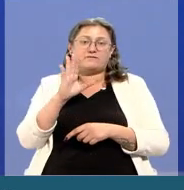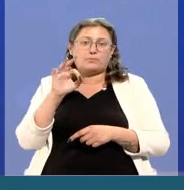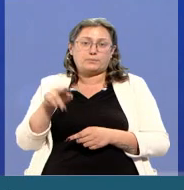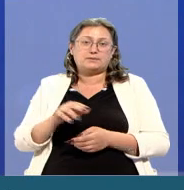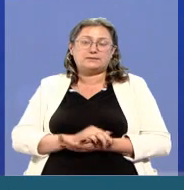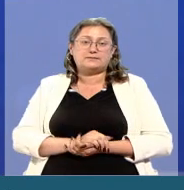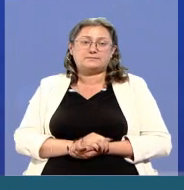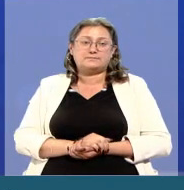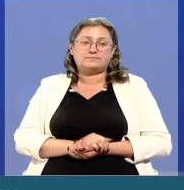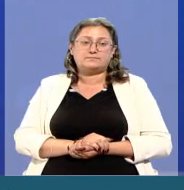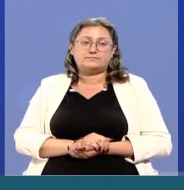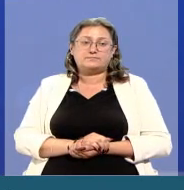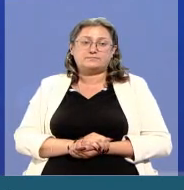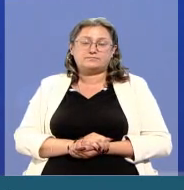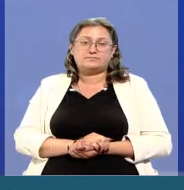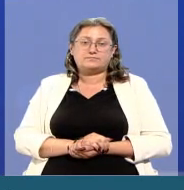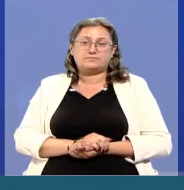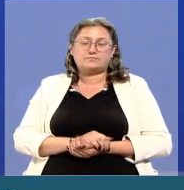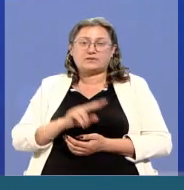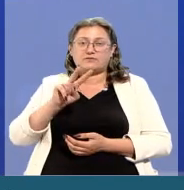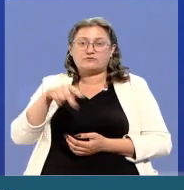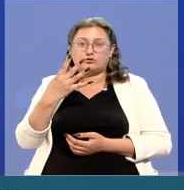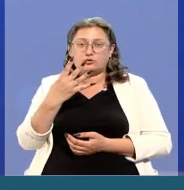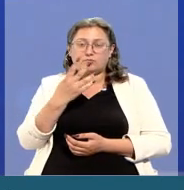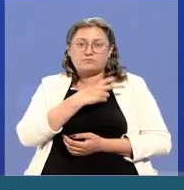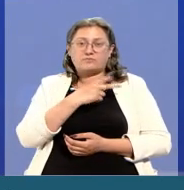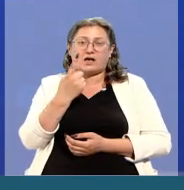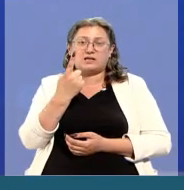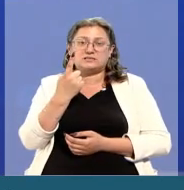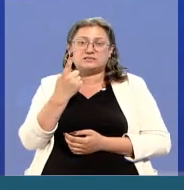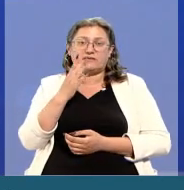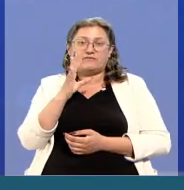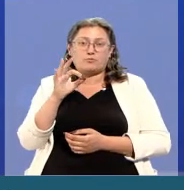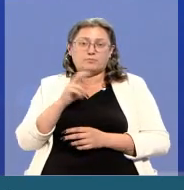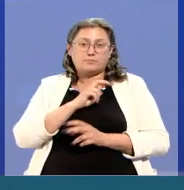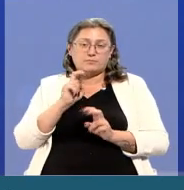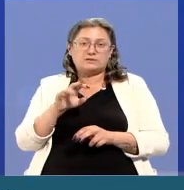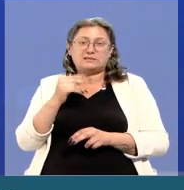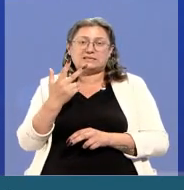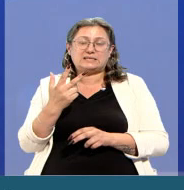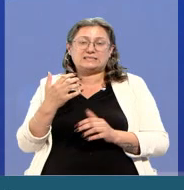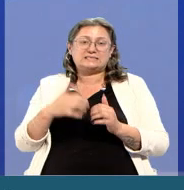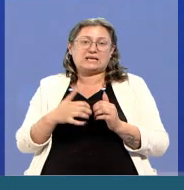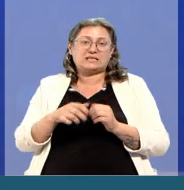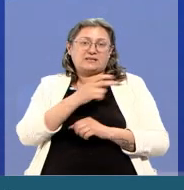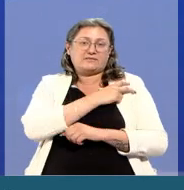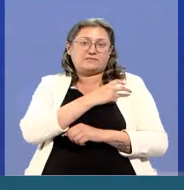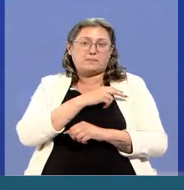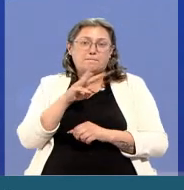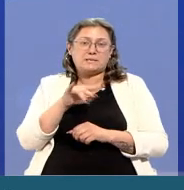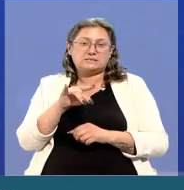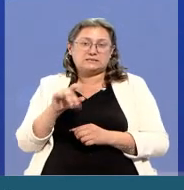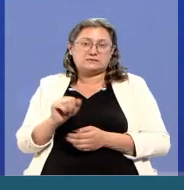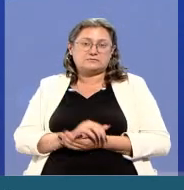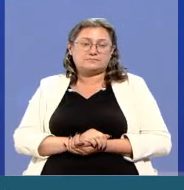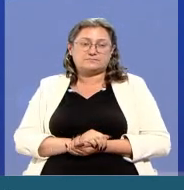жоба қаржыландырылды. Кәсіпкерлікті қолдау бағдарламалы шеңберінде жұмыс бойынша ағымдағы жылдың соңына дейін 10 жұмыс орнын құру, оның